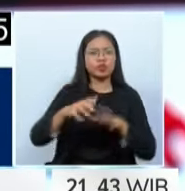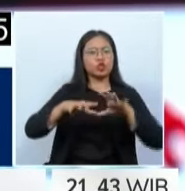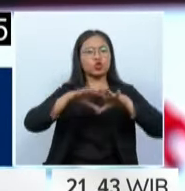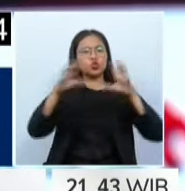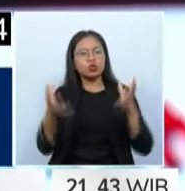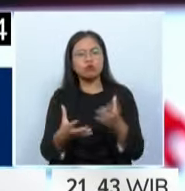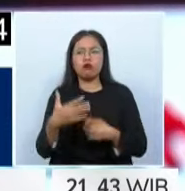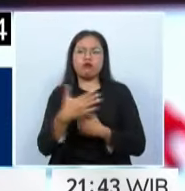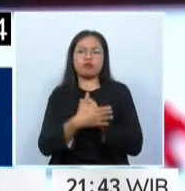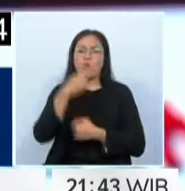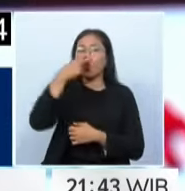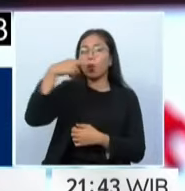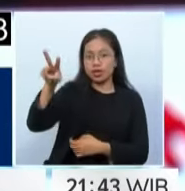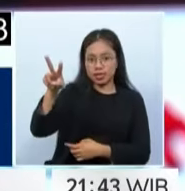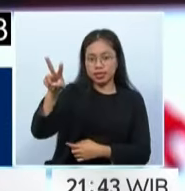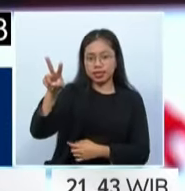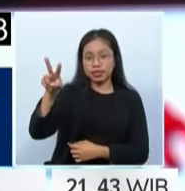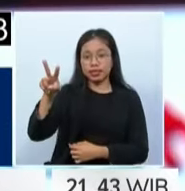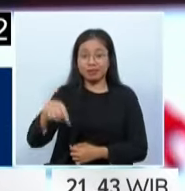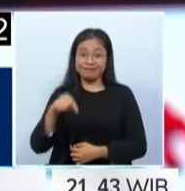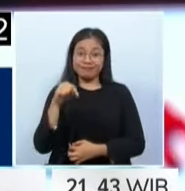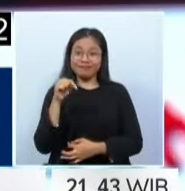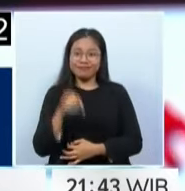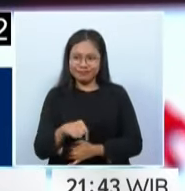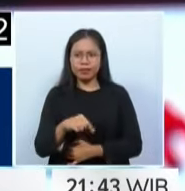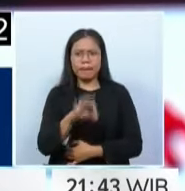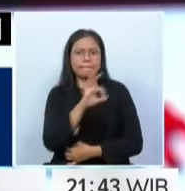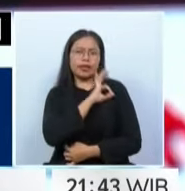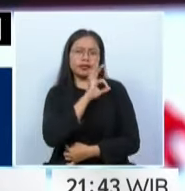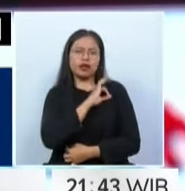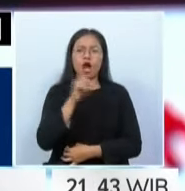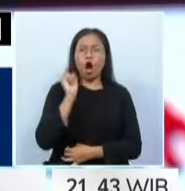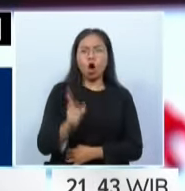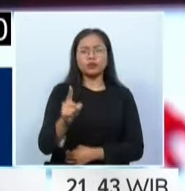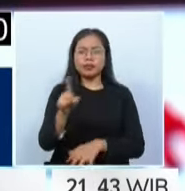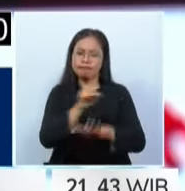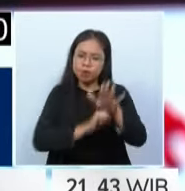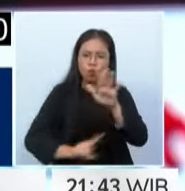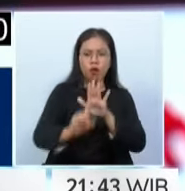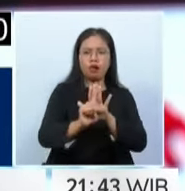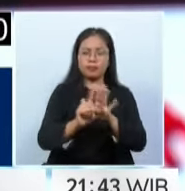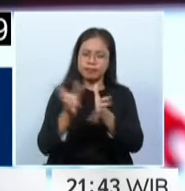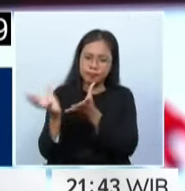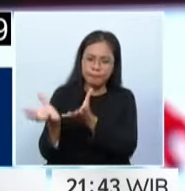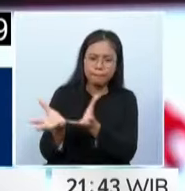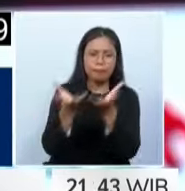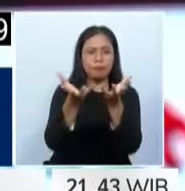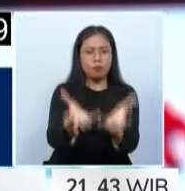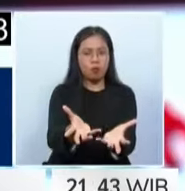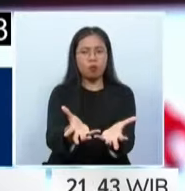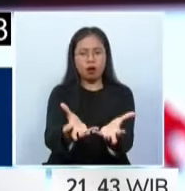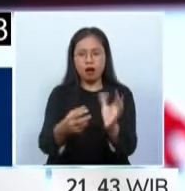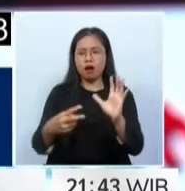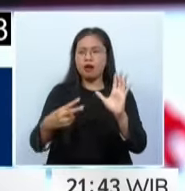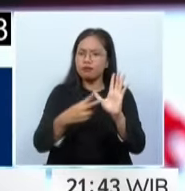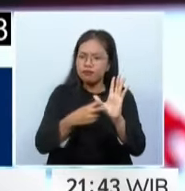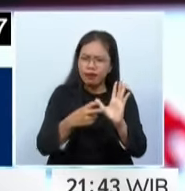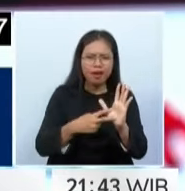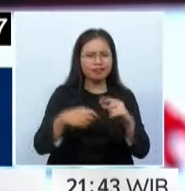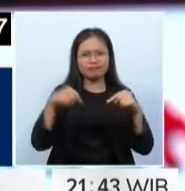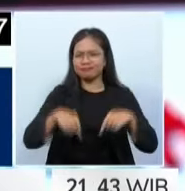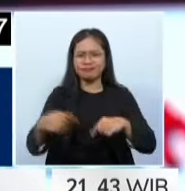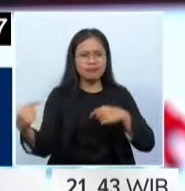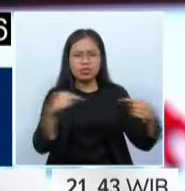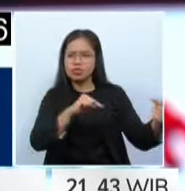mewarnai membawa nilai-nilai Indonesia dan seperti juga di debat ini tidak banyak ruang diberikan untuk